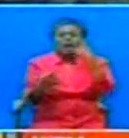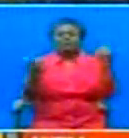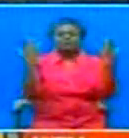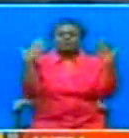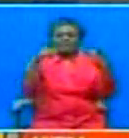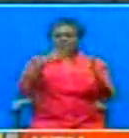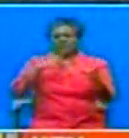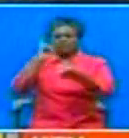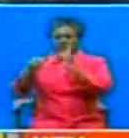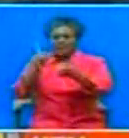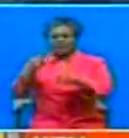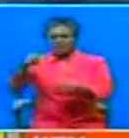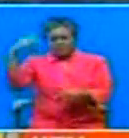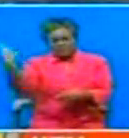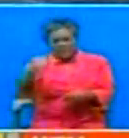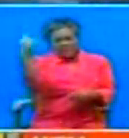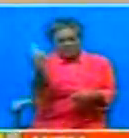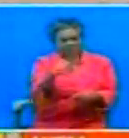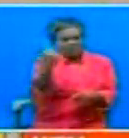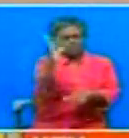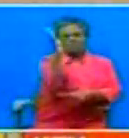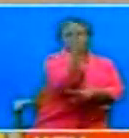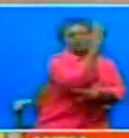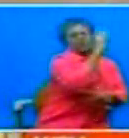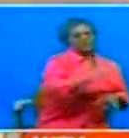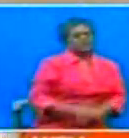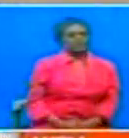walishindwa kutoroka, walipata kichapo cha mbwa msikitini.